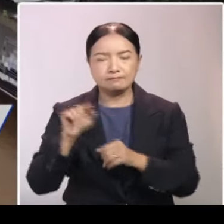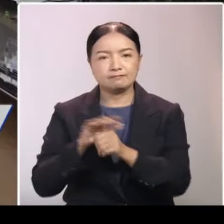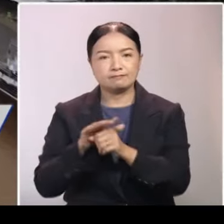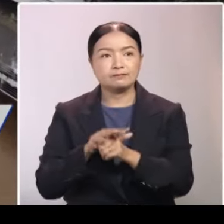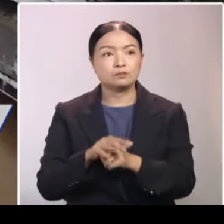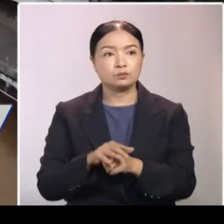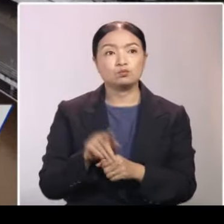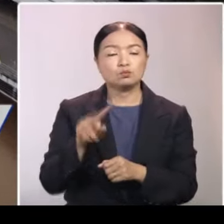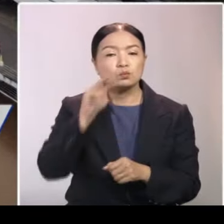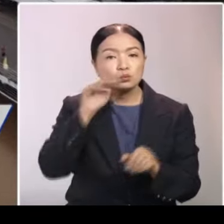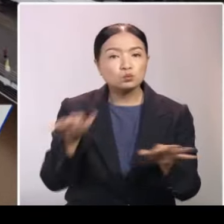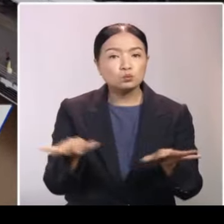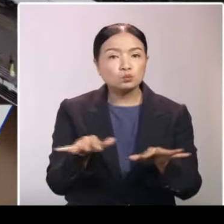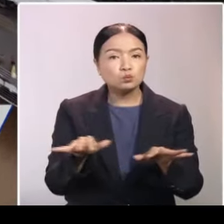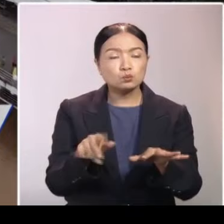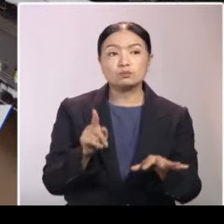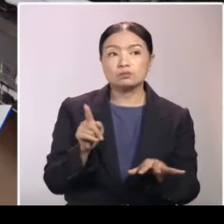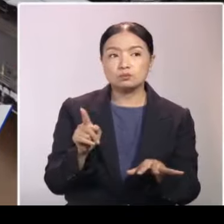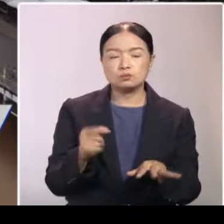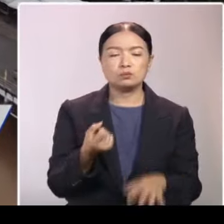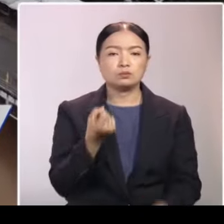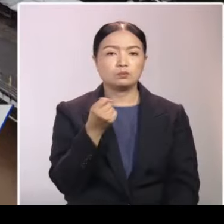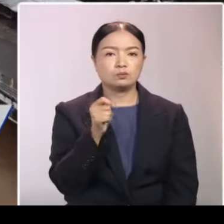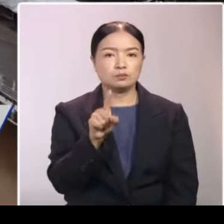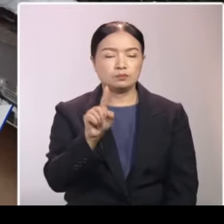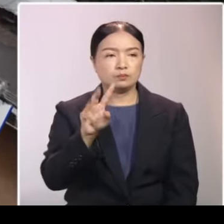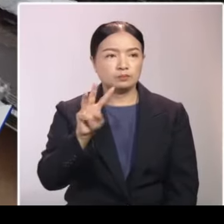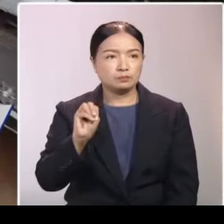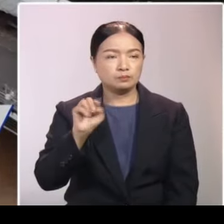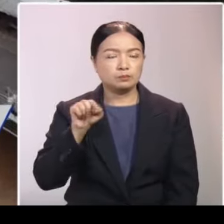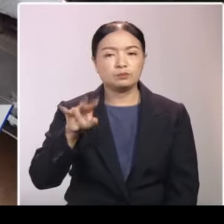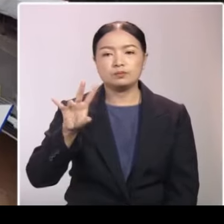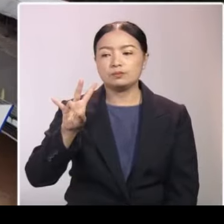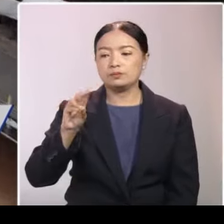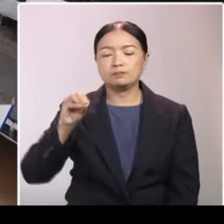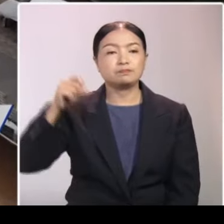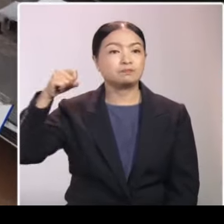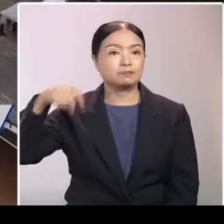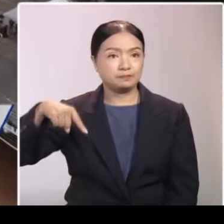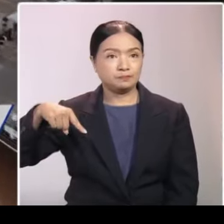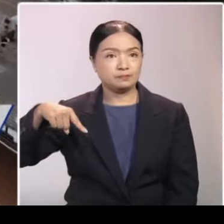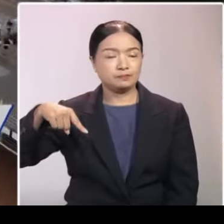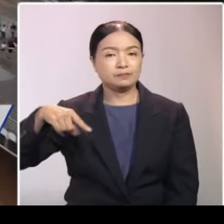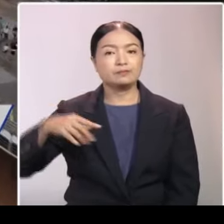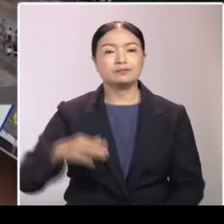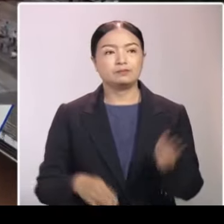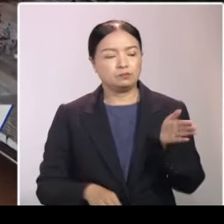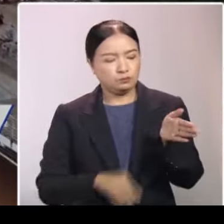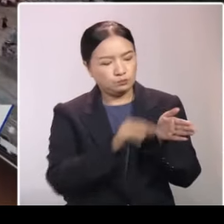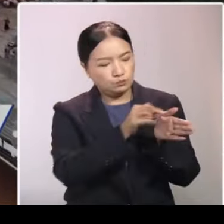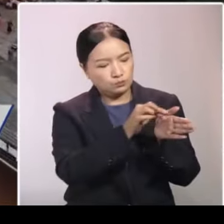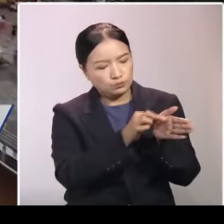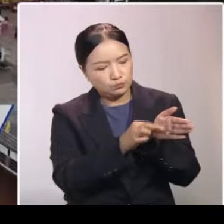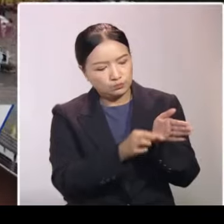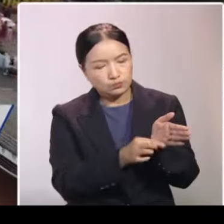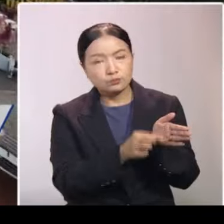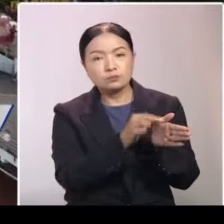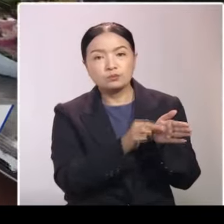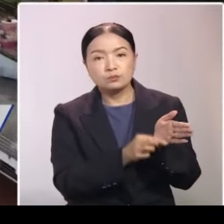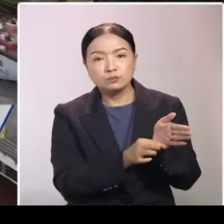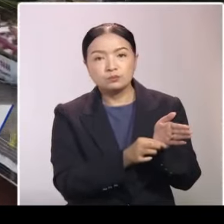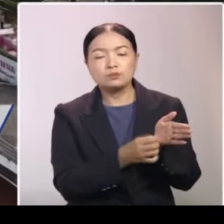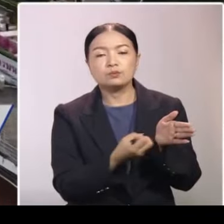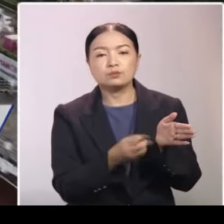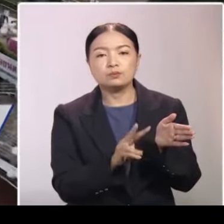โขงเนี่ยทรงตัวอยู่ที่ 11มต 70ซมค่ะห่างจากตุษที่เตือนภัยเฝ้าระวังที่